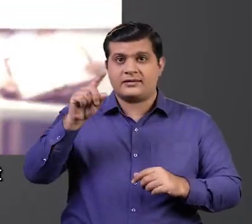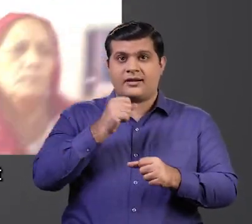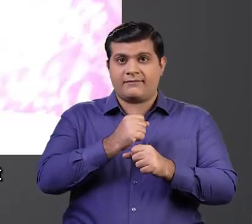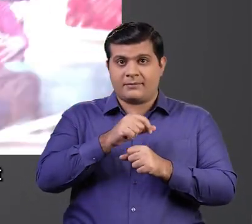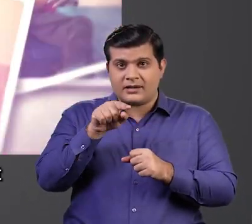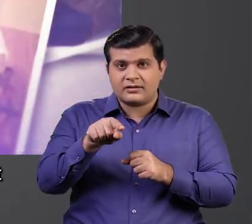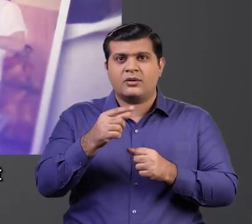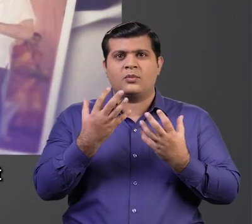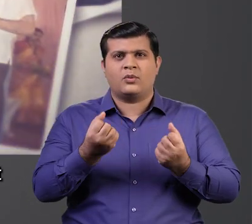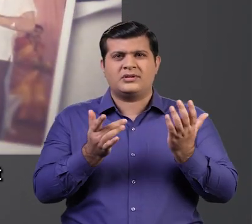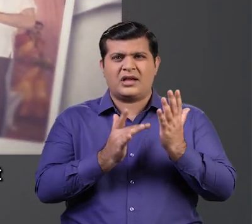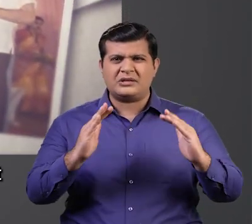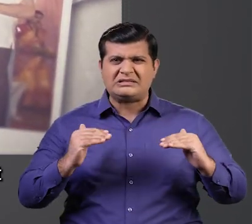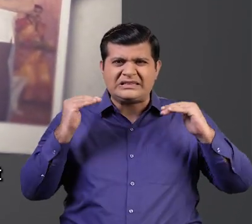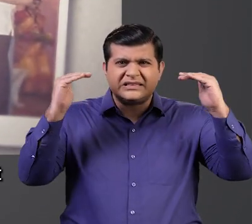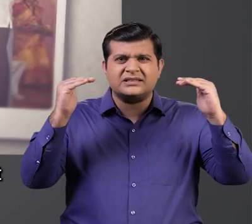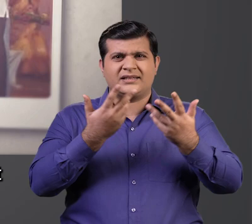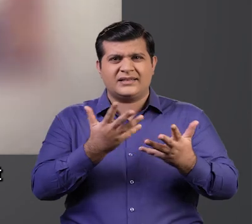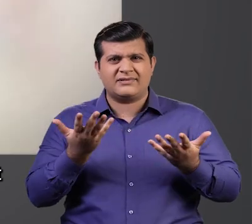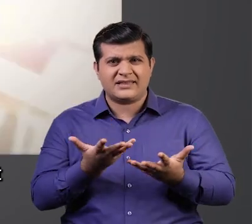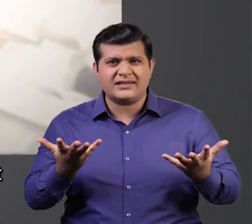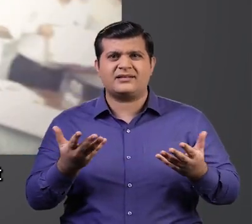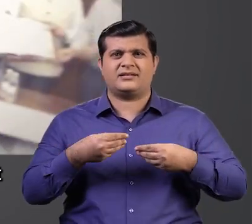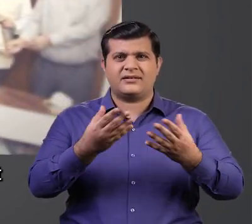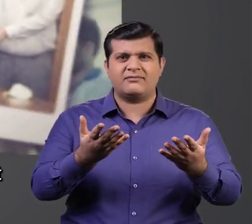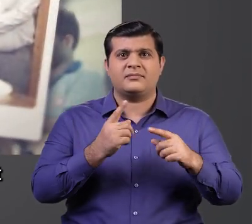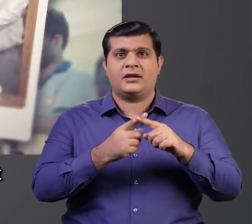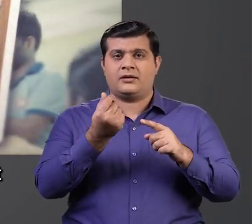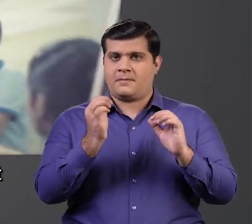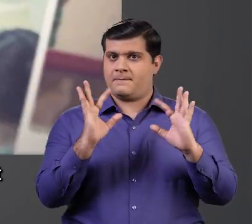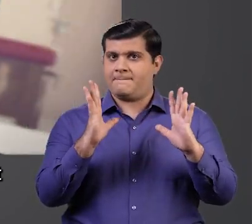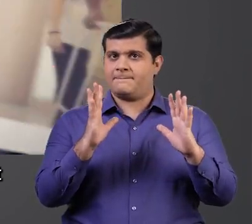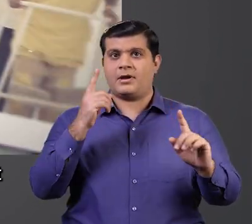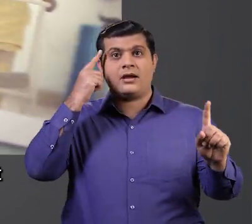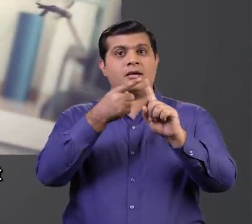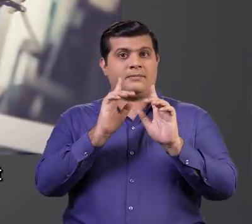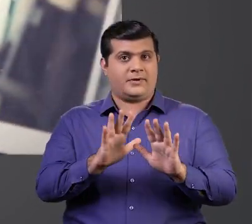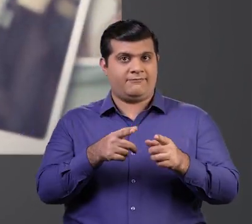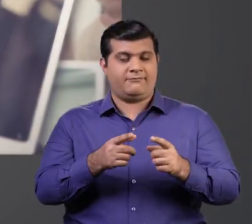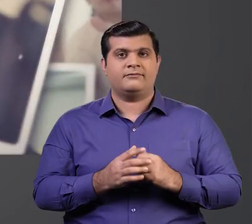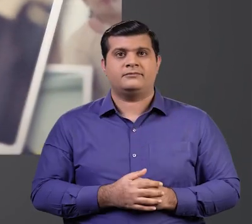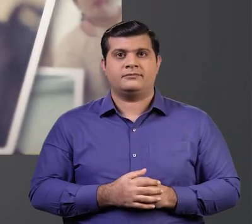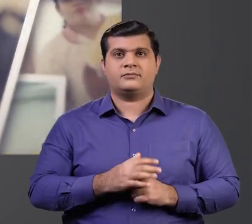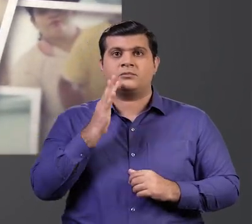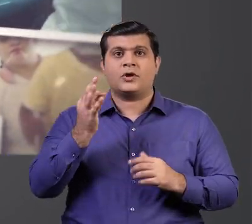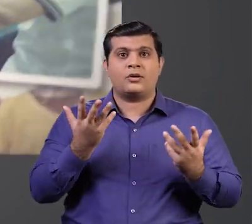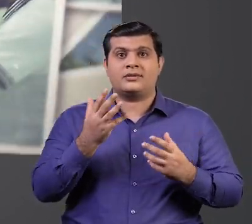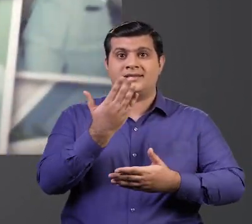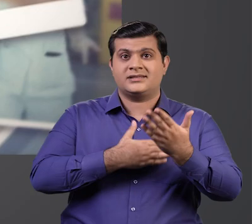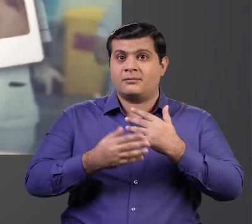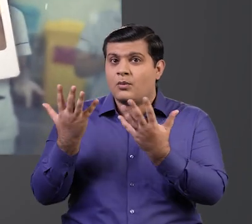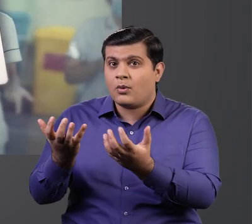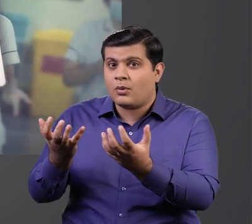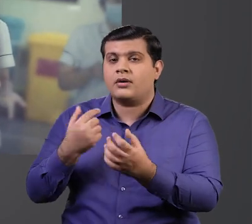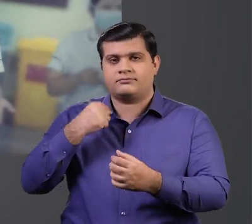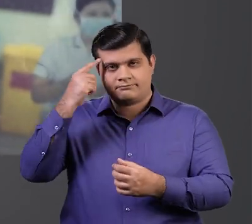भारत सरकार देश में अत्याधुनिक एवं किफायती स्वास्थ्य सेवाएं प्रदान करने के लिए कटिबद्ध है। इसमें विशेषकर